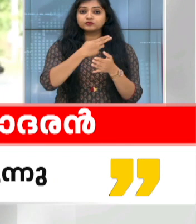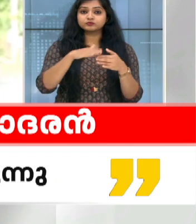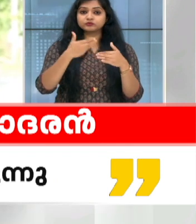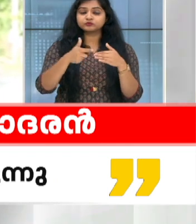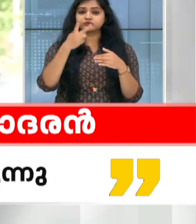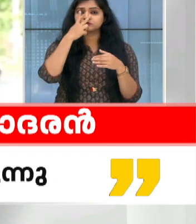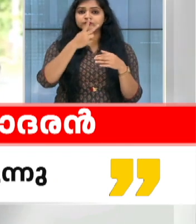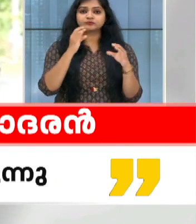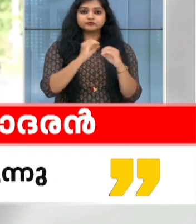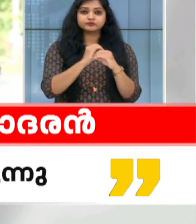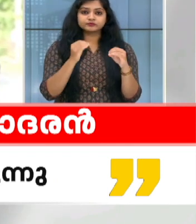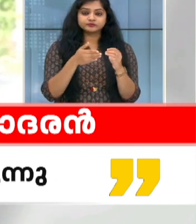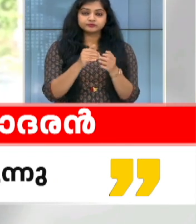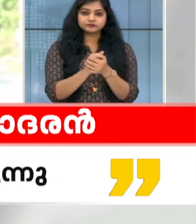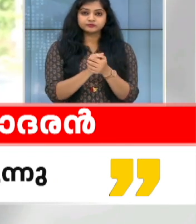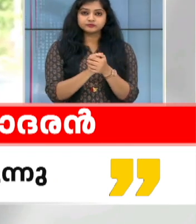കാണാൻ സാധിച്ചിട്ടില്ല.